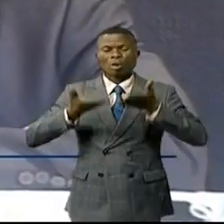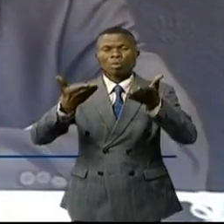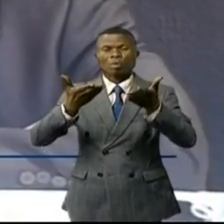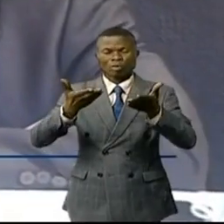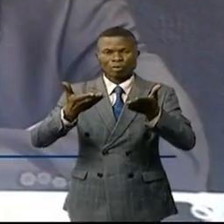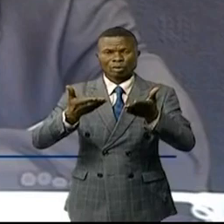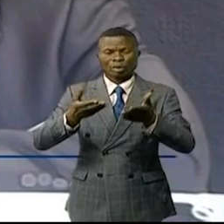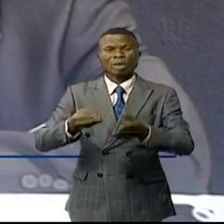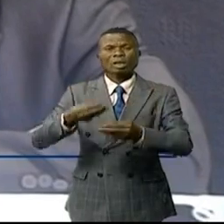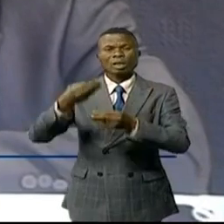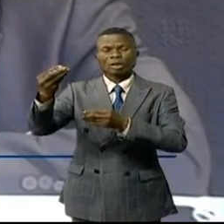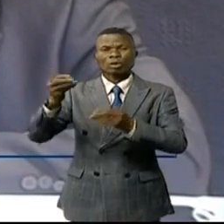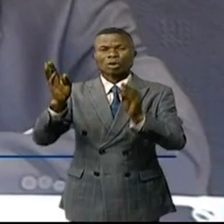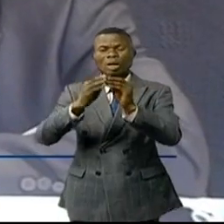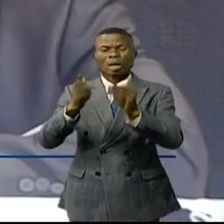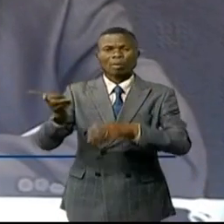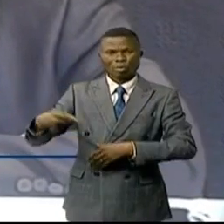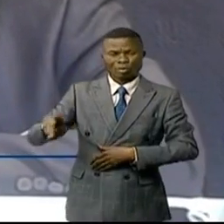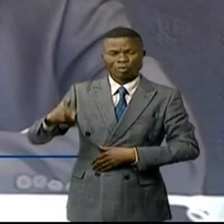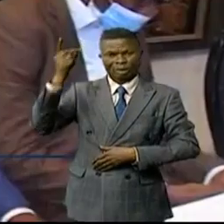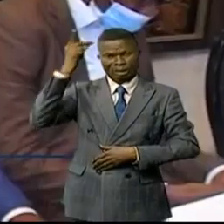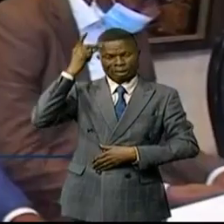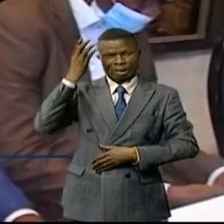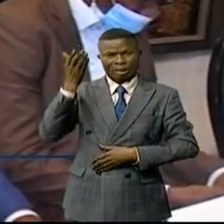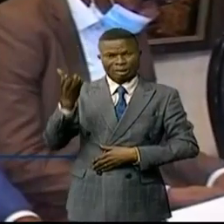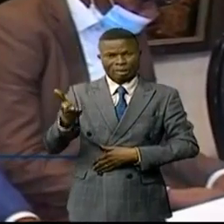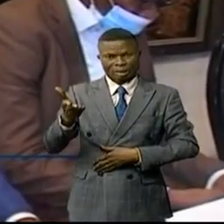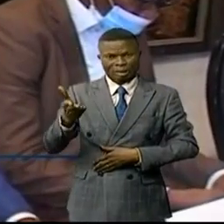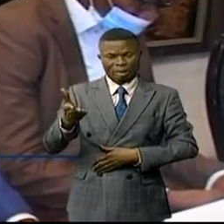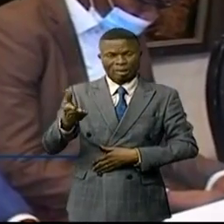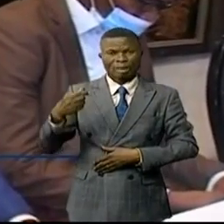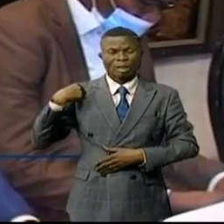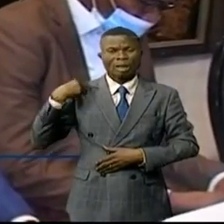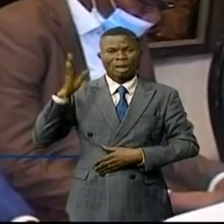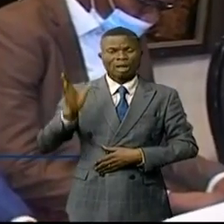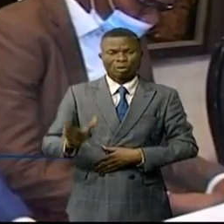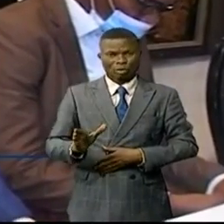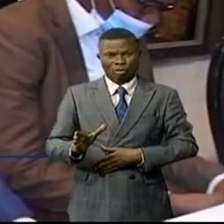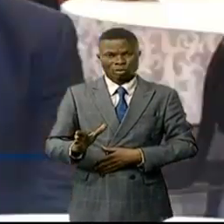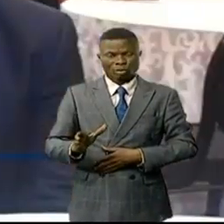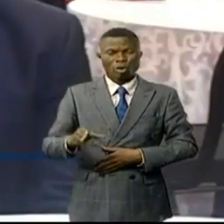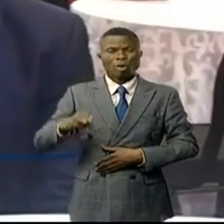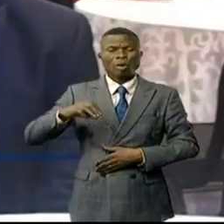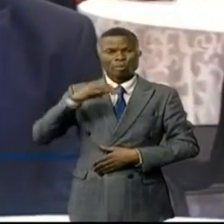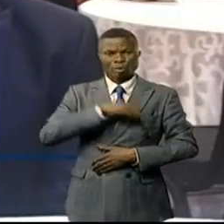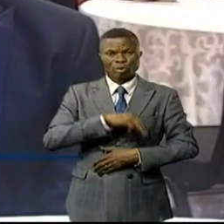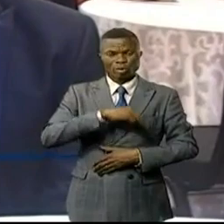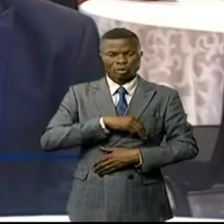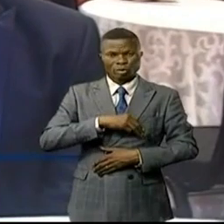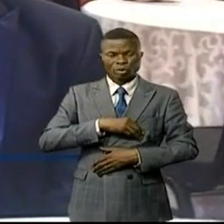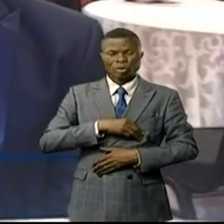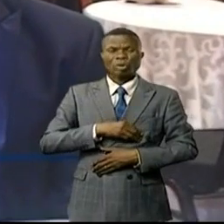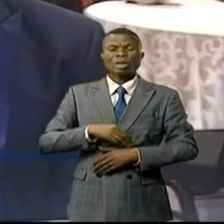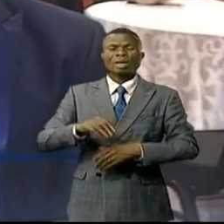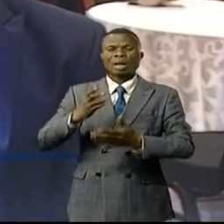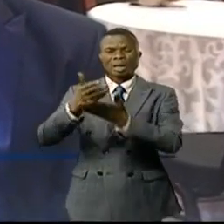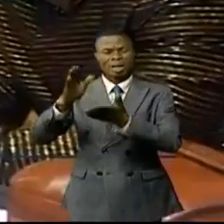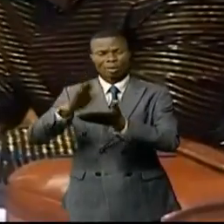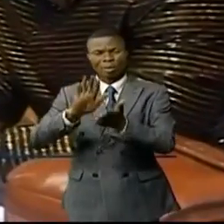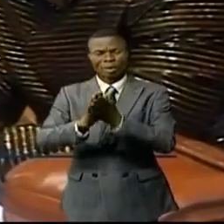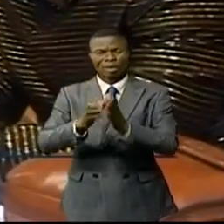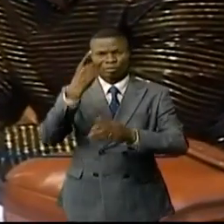à soumettre à l'Assemblée provinciale de Kinshasa par le gouverneur, avec comme mission de formaliser cette